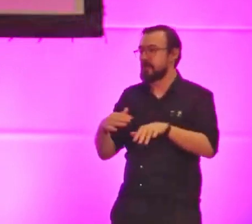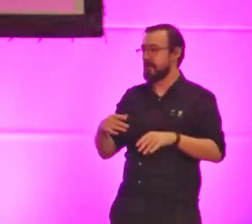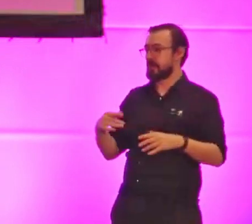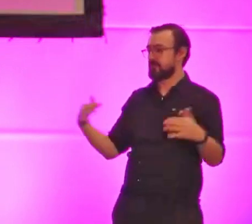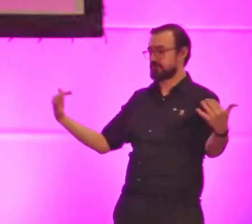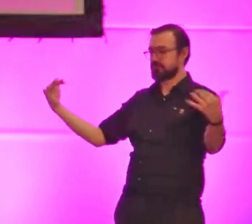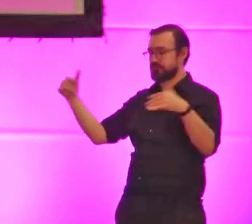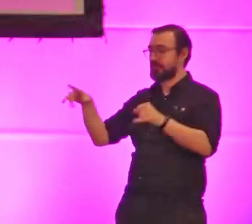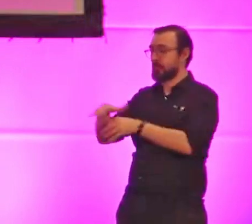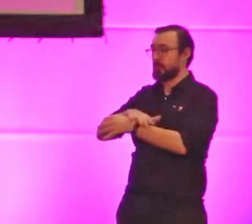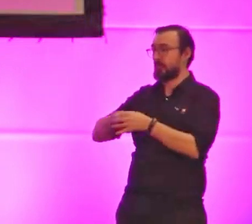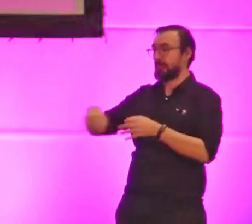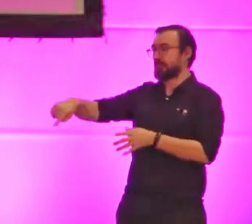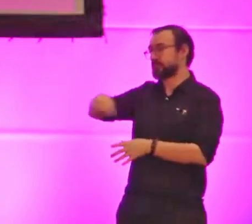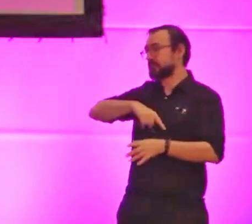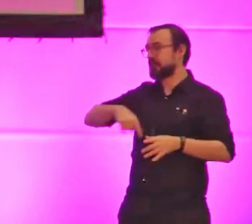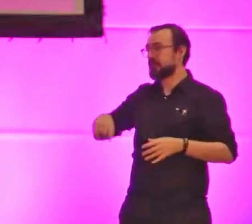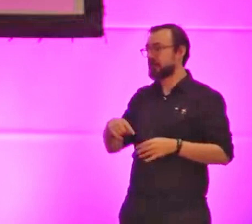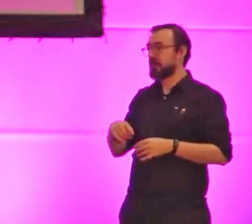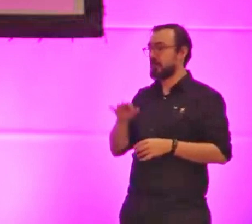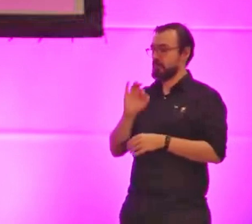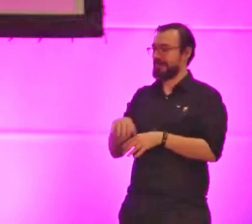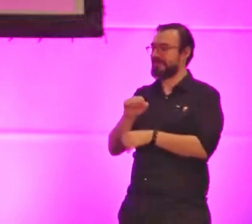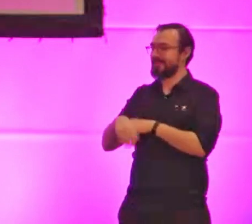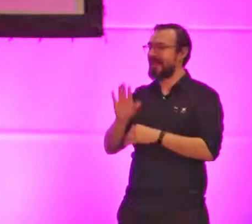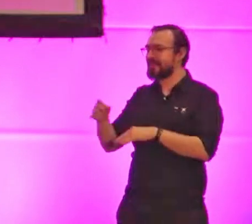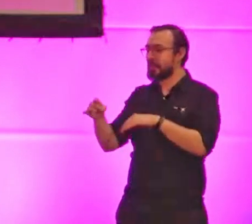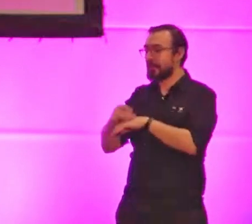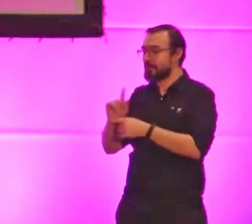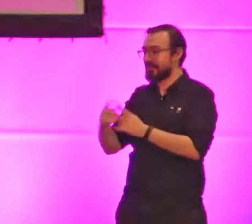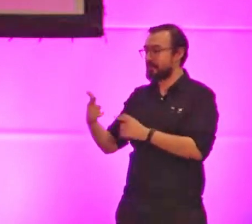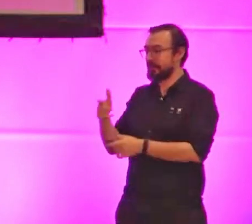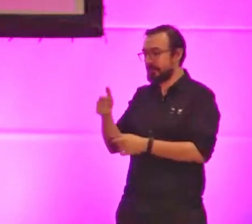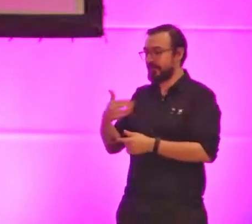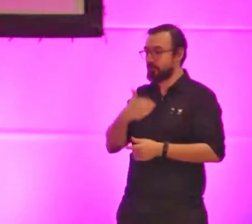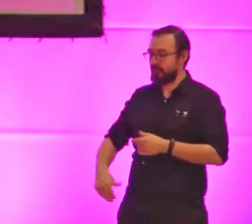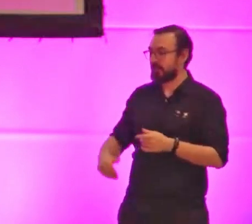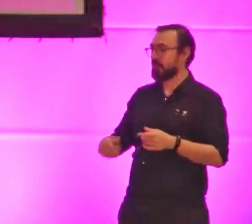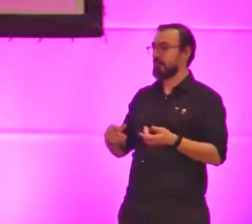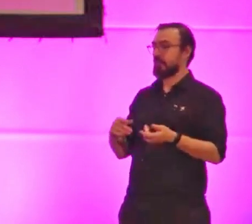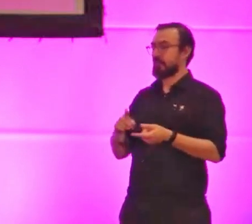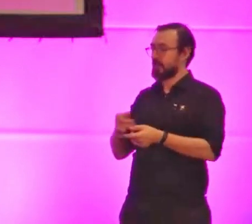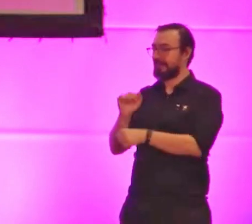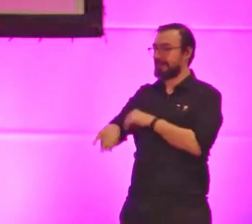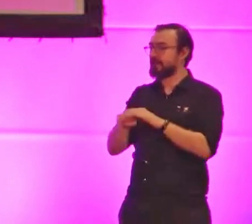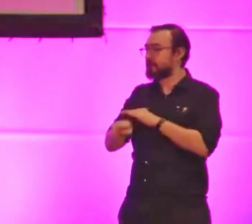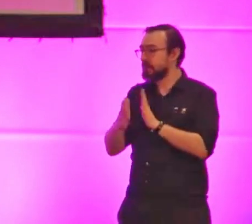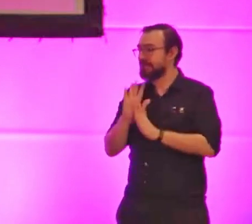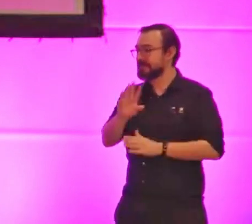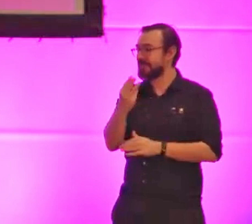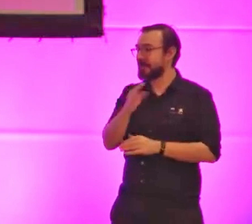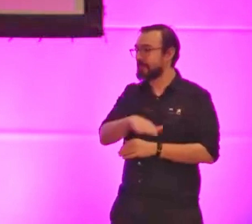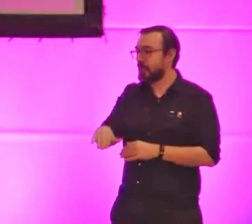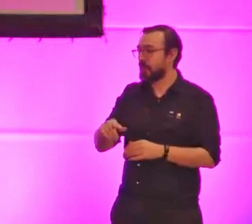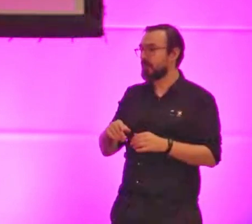runt det här området. Och hon tvingades, hennes man blev skjuten, dödad. Hon tvingades fly med sina tre